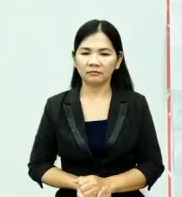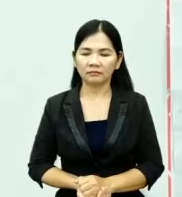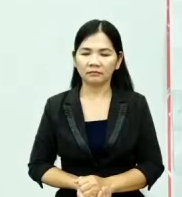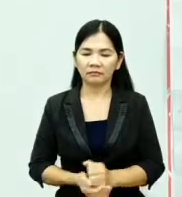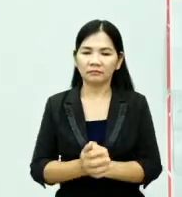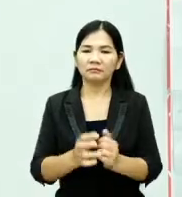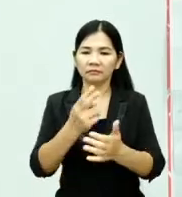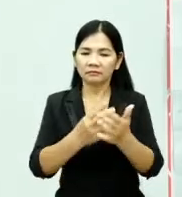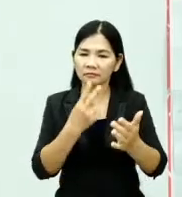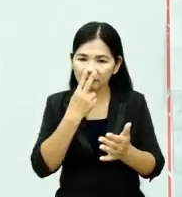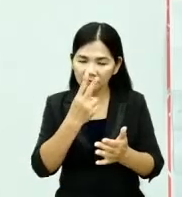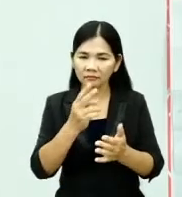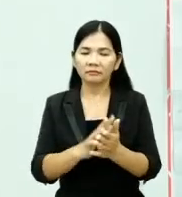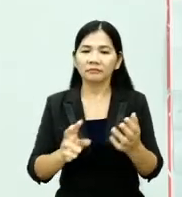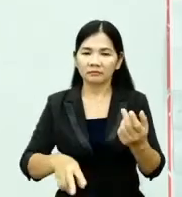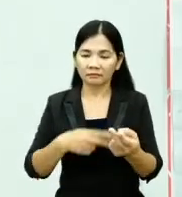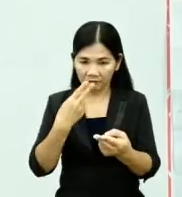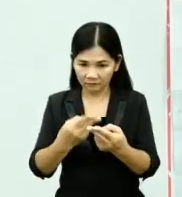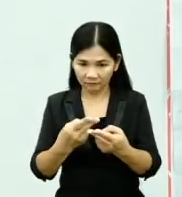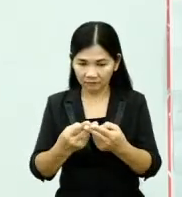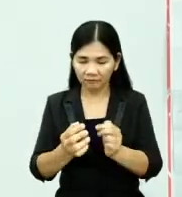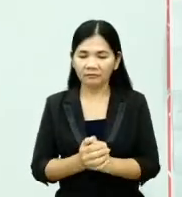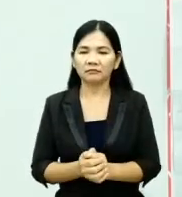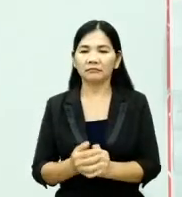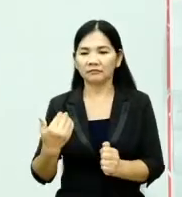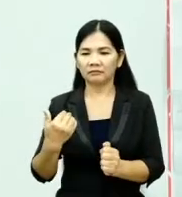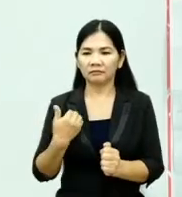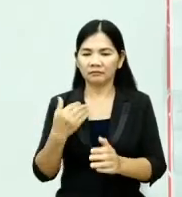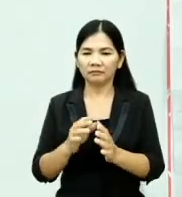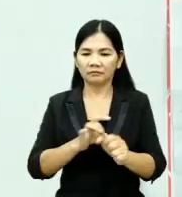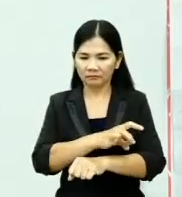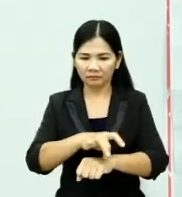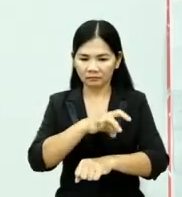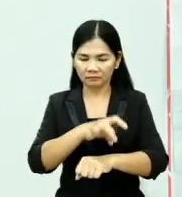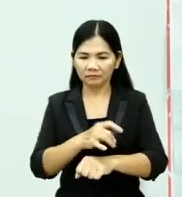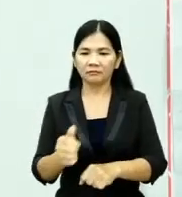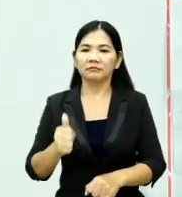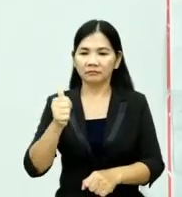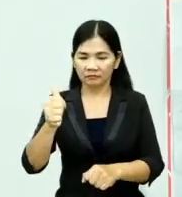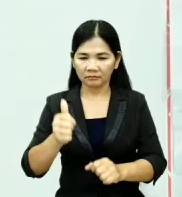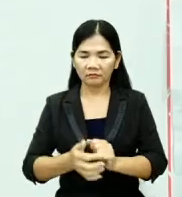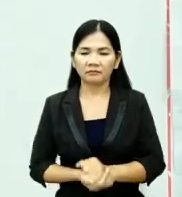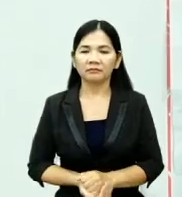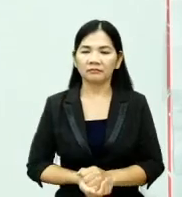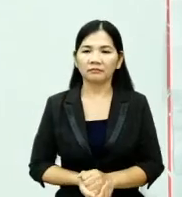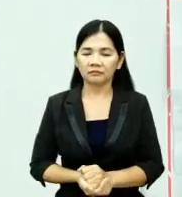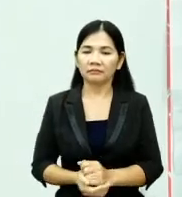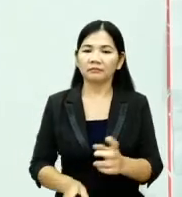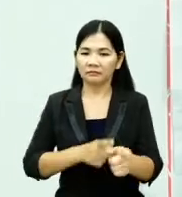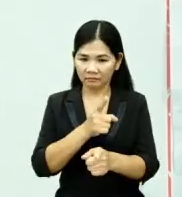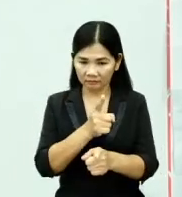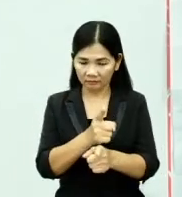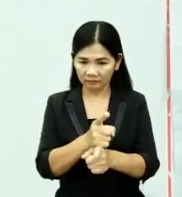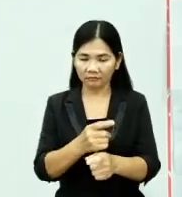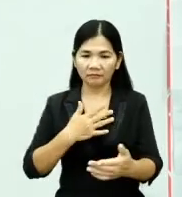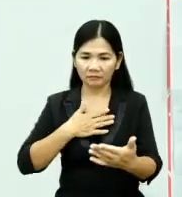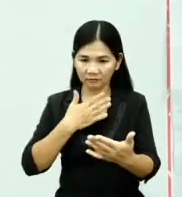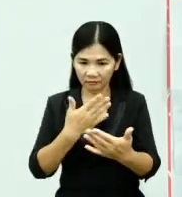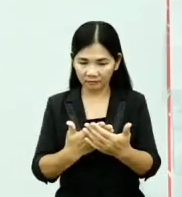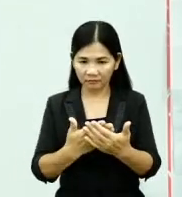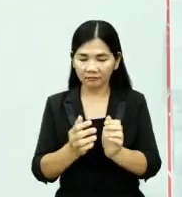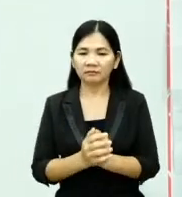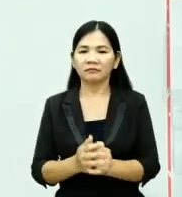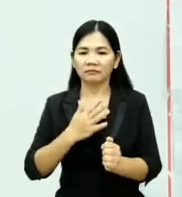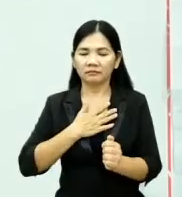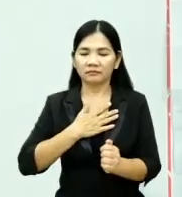ở vậy đại cột bàn sáu dương ai bằng cát chỉ là bà thả nó biết kê thôi là o đại dương dương tới tọp sơn nó